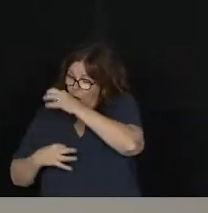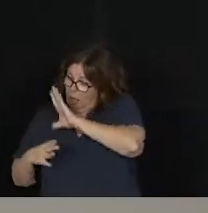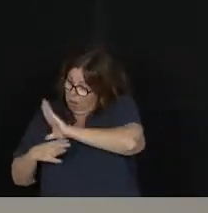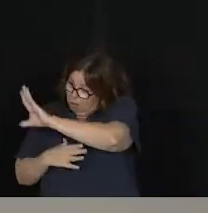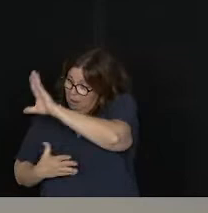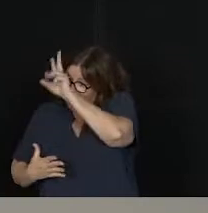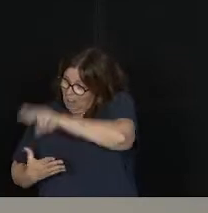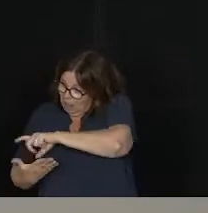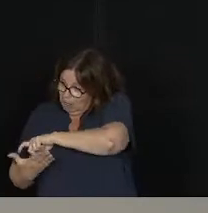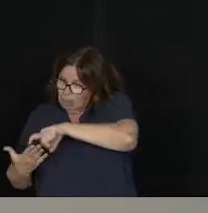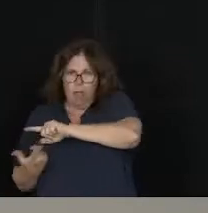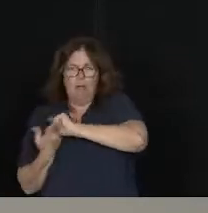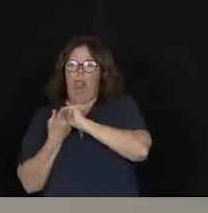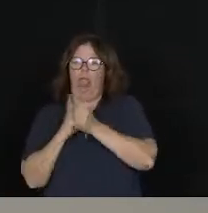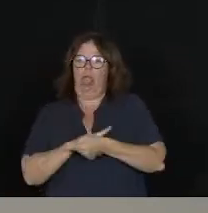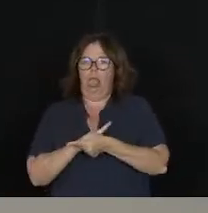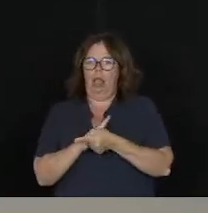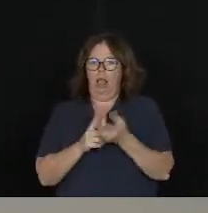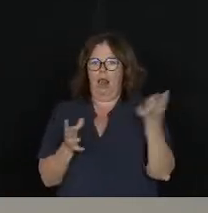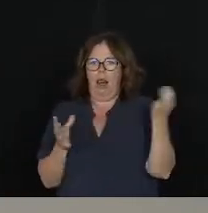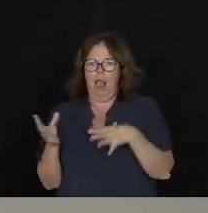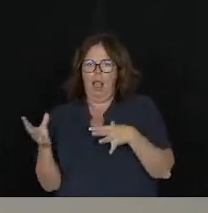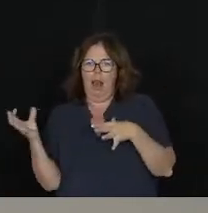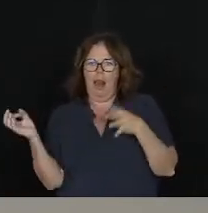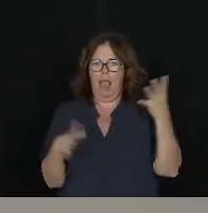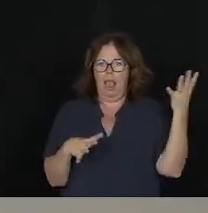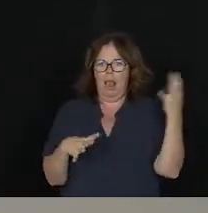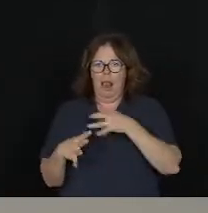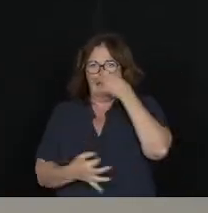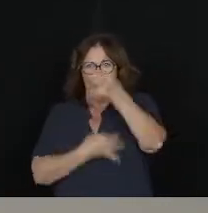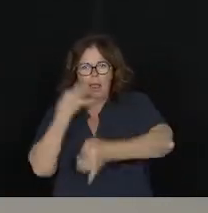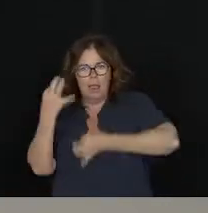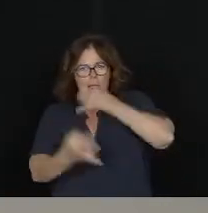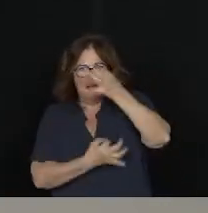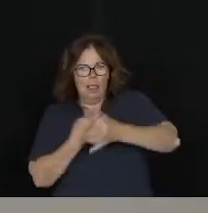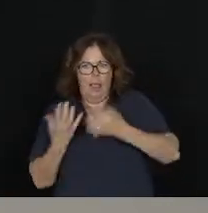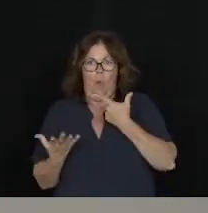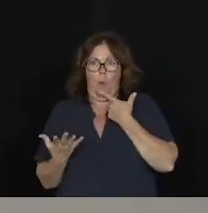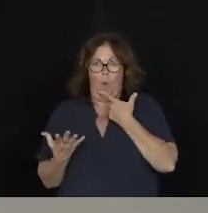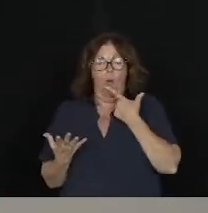train de parler, en montrant que, eh bien voilà, la germanité